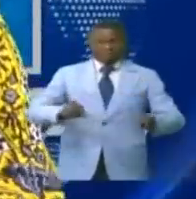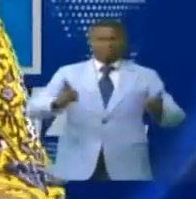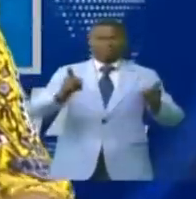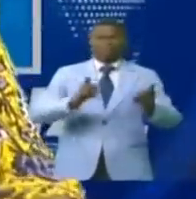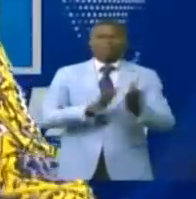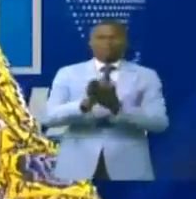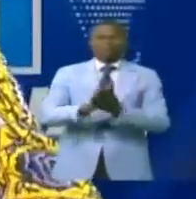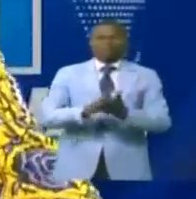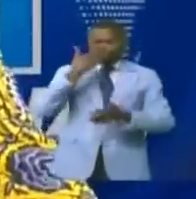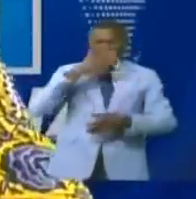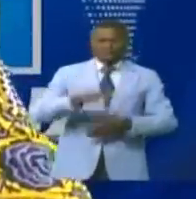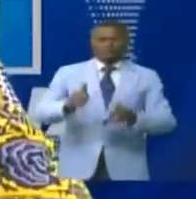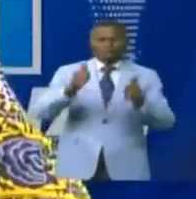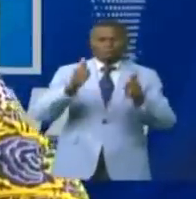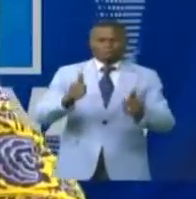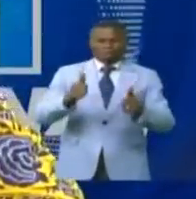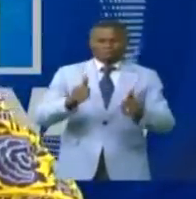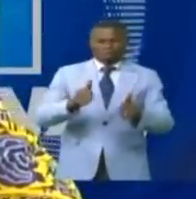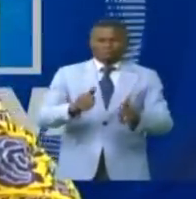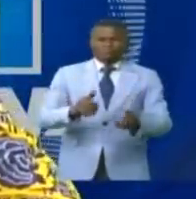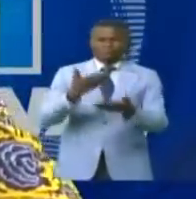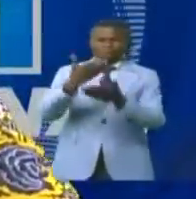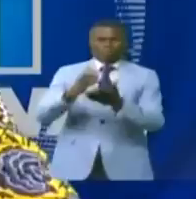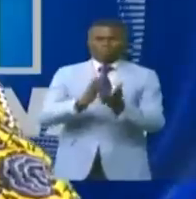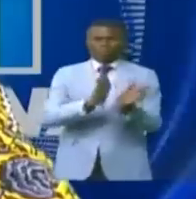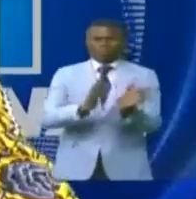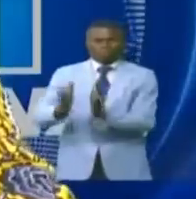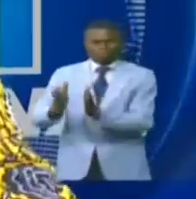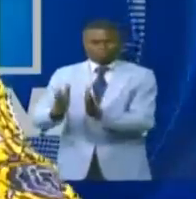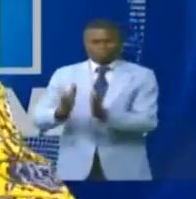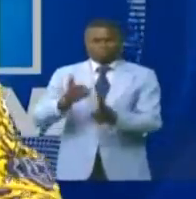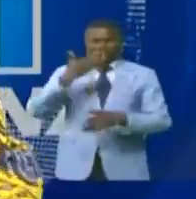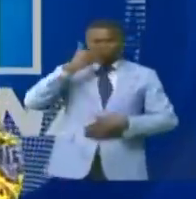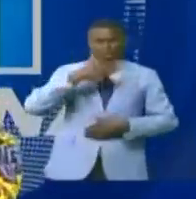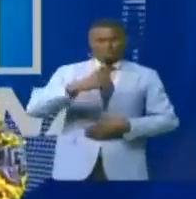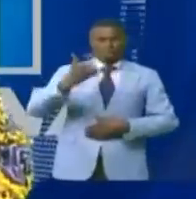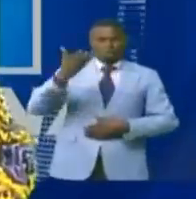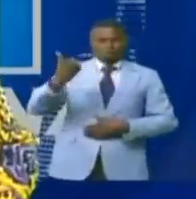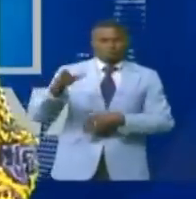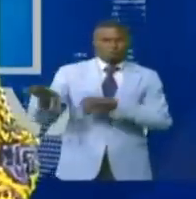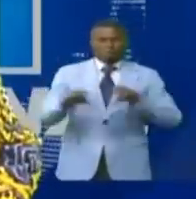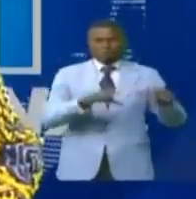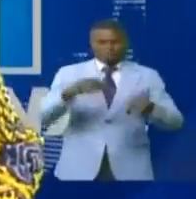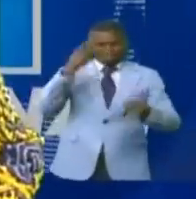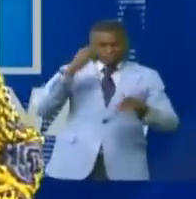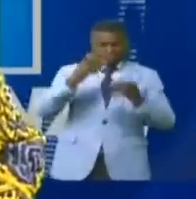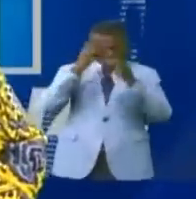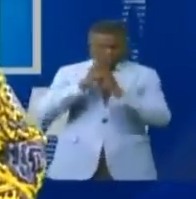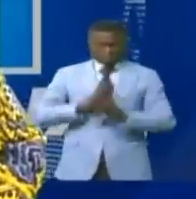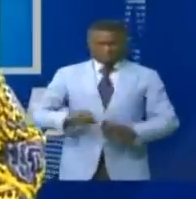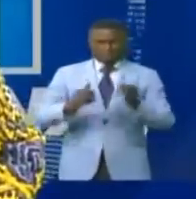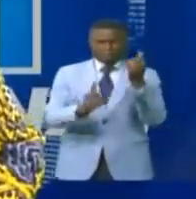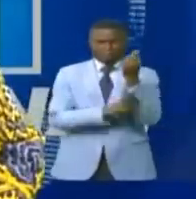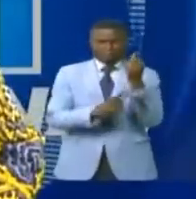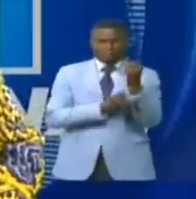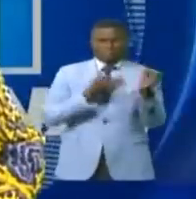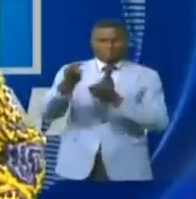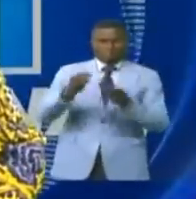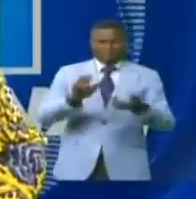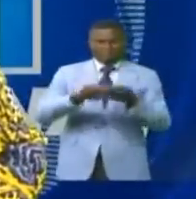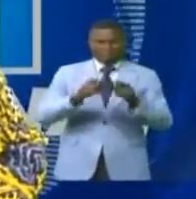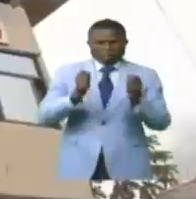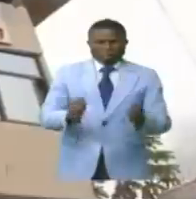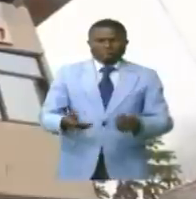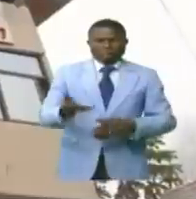accès aux soins de santé ont été disponibilisés au centre de santé Action pour la dignité humaine. Détail Iverson